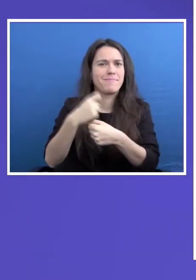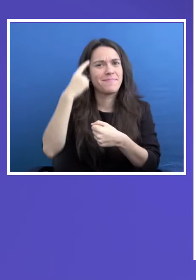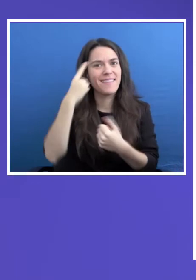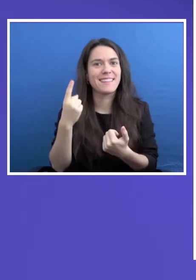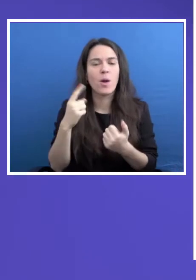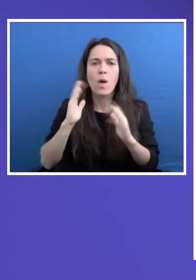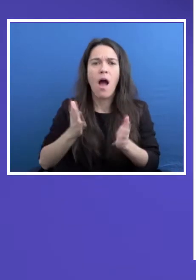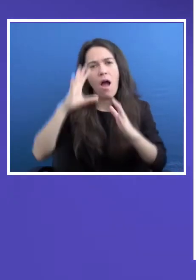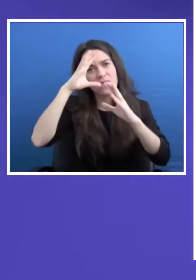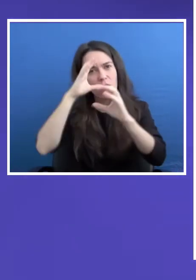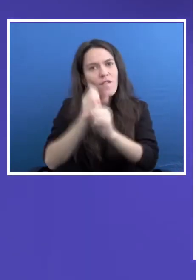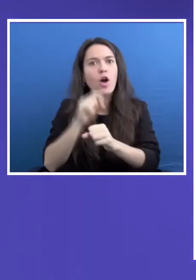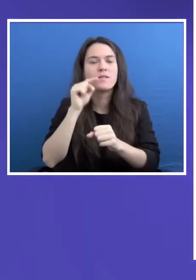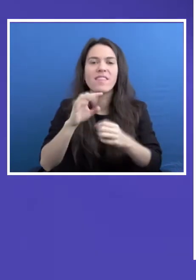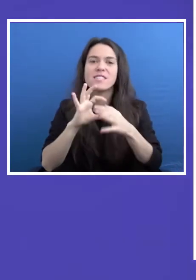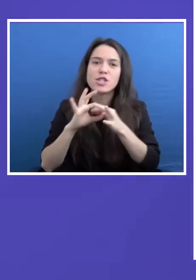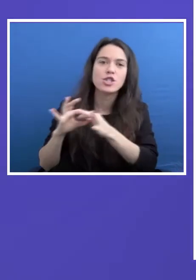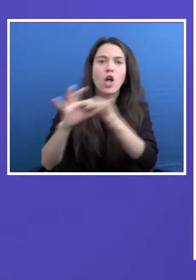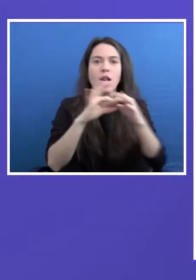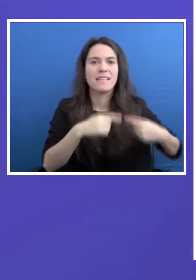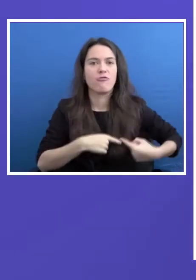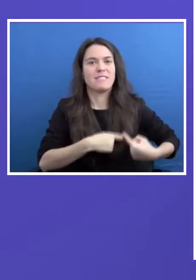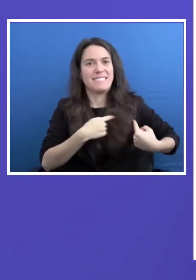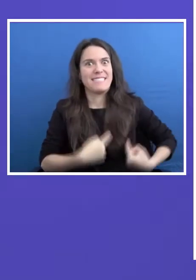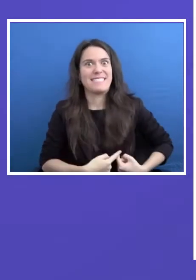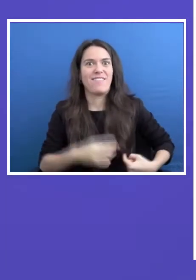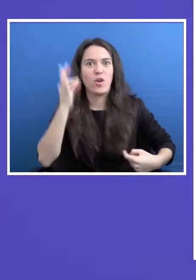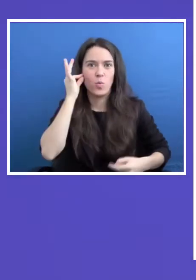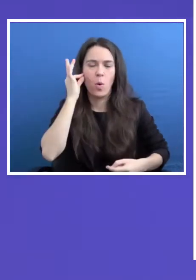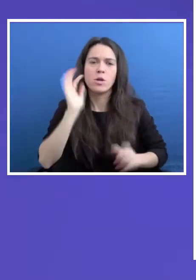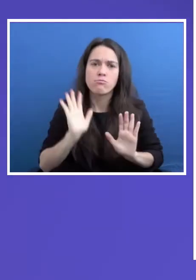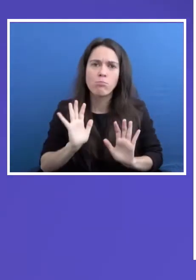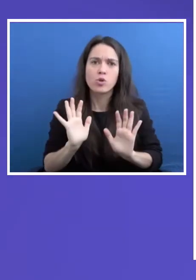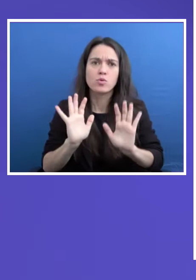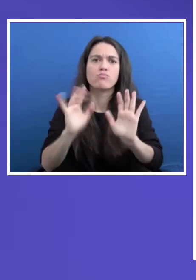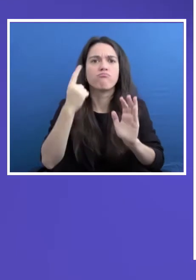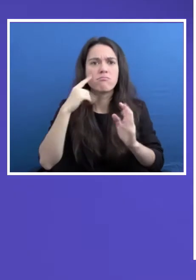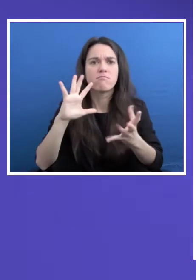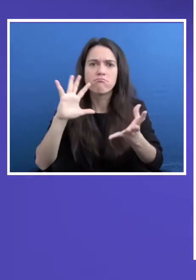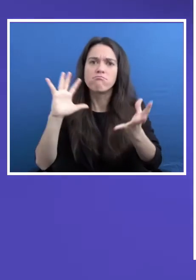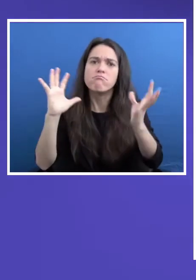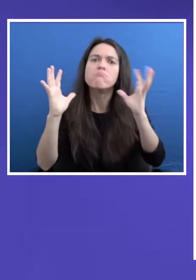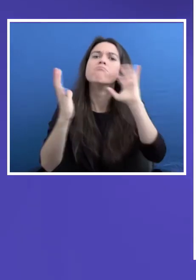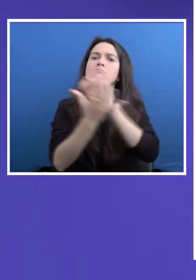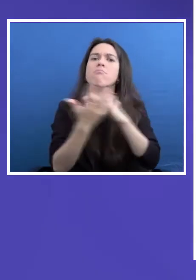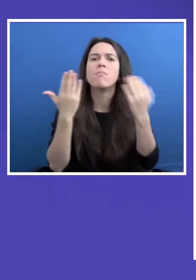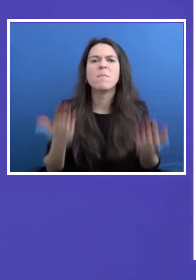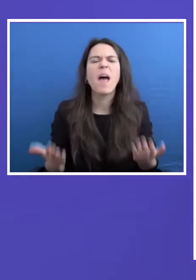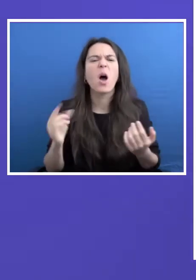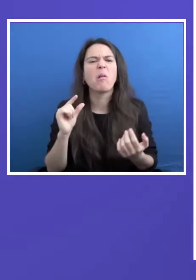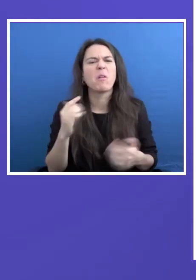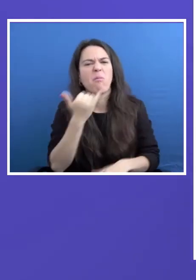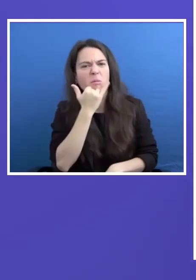تتغير، وده هيحصل ان الناس تيجي وتشوف بعض على ارض الواقع زي ما حصل في تجربه مؤتمر شباب العالم. احنا نتمنى طبعا ان